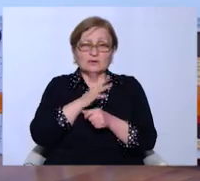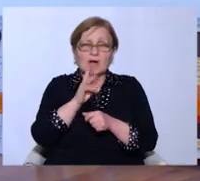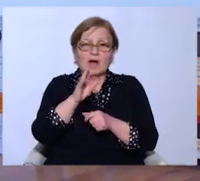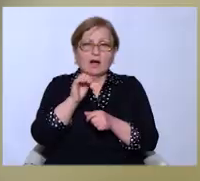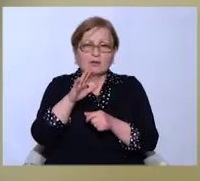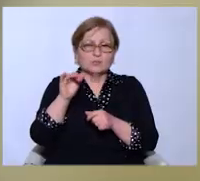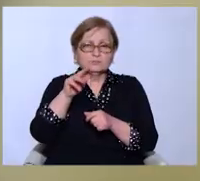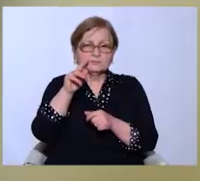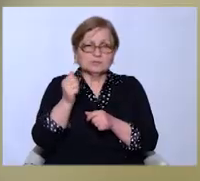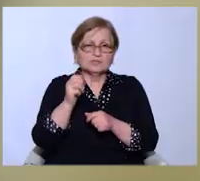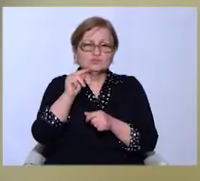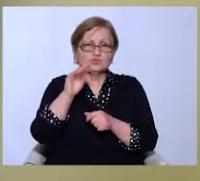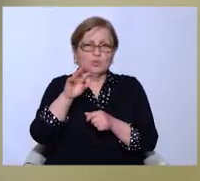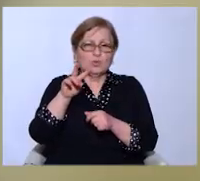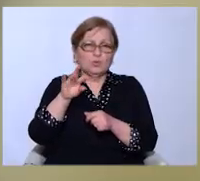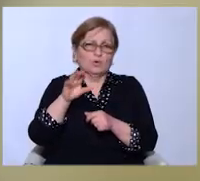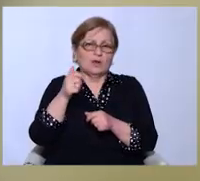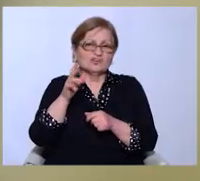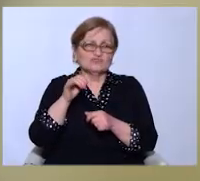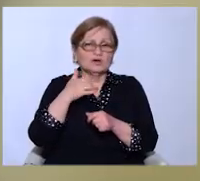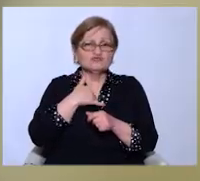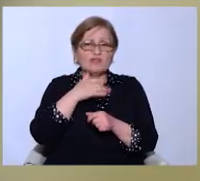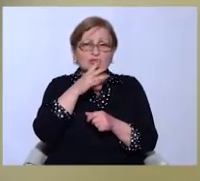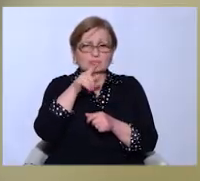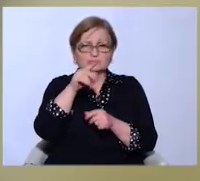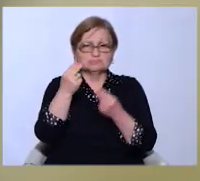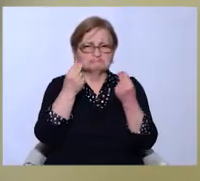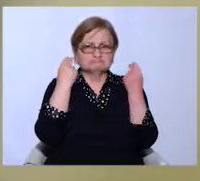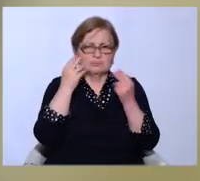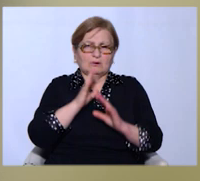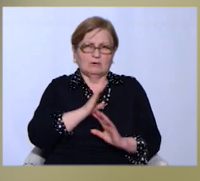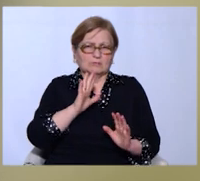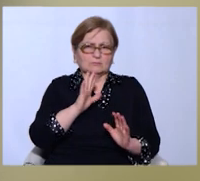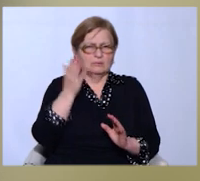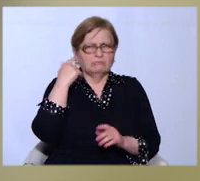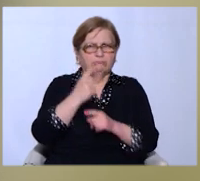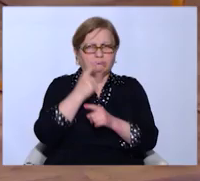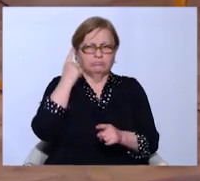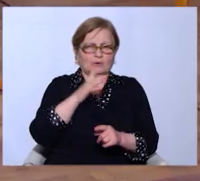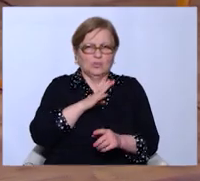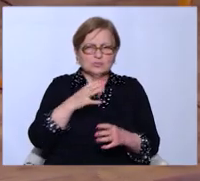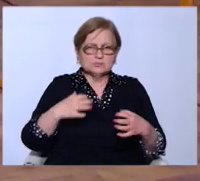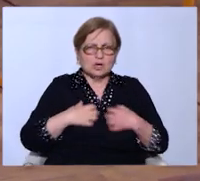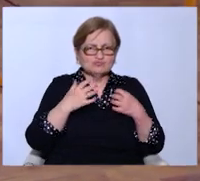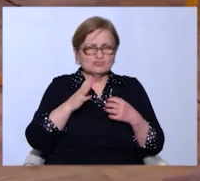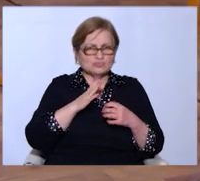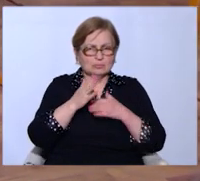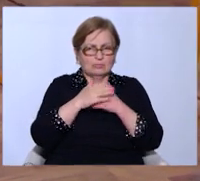კაკუცა ჩოლოყაშვილზე. მე ამას სკოლაში არ მასწავლიდნენ. ჩვენ დროს ამის ხსენებაც კი ძალიან საშიში იყო.